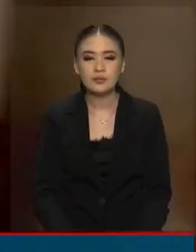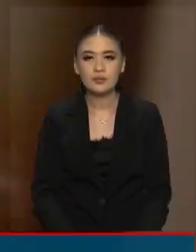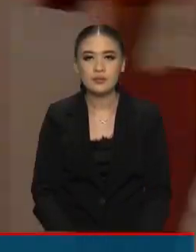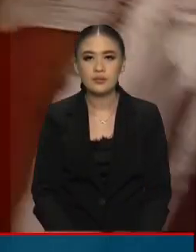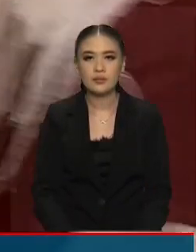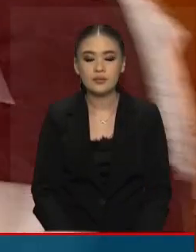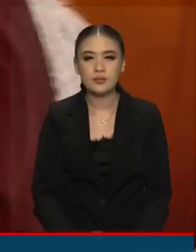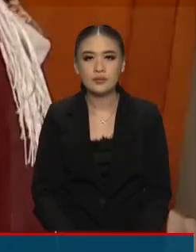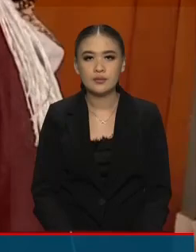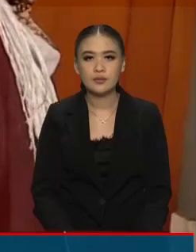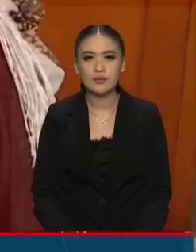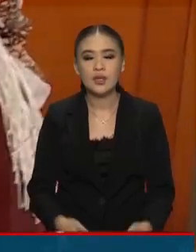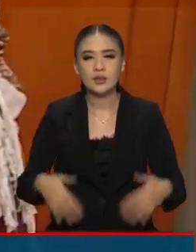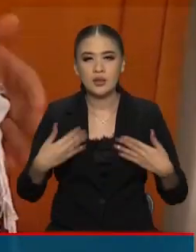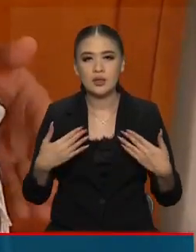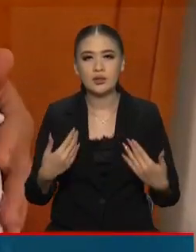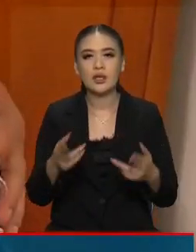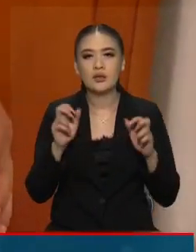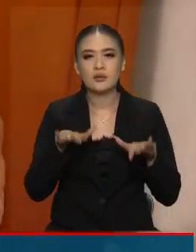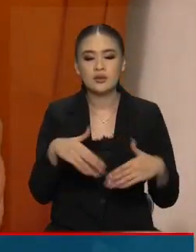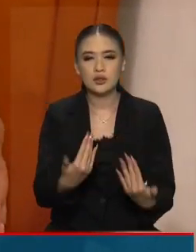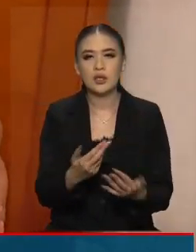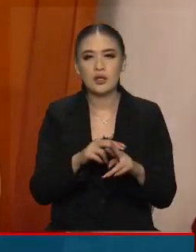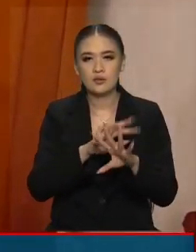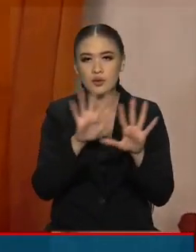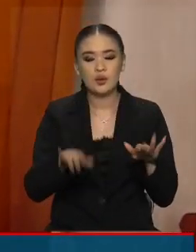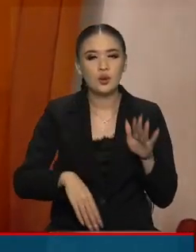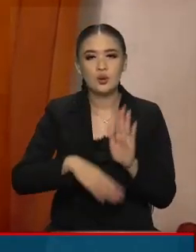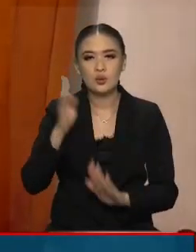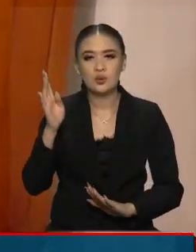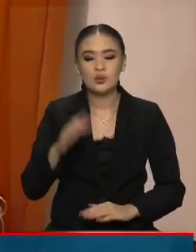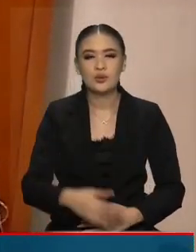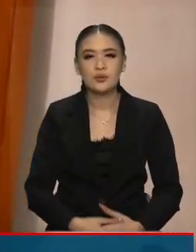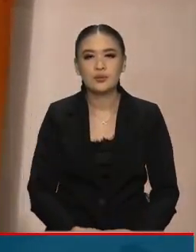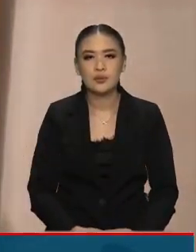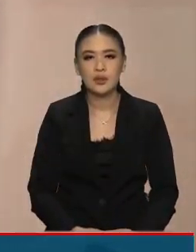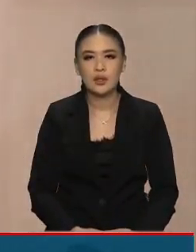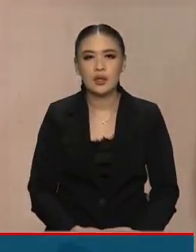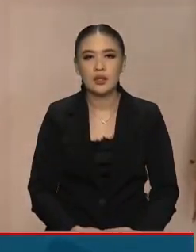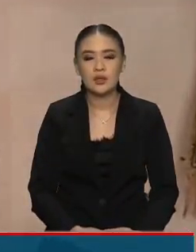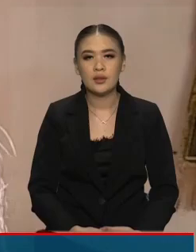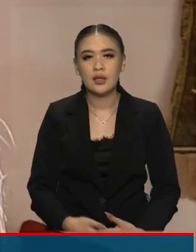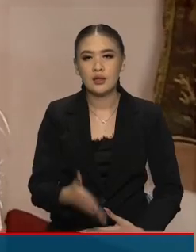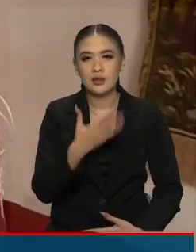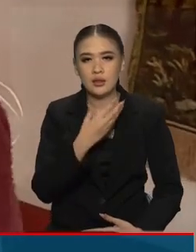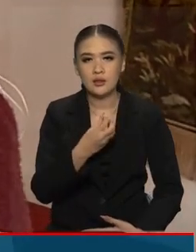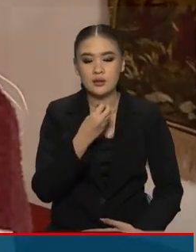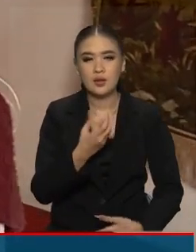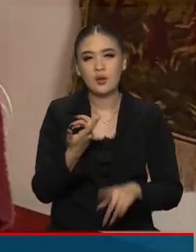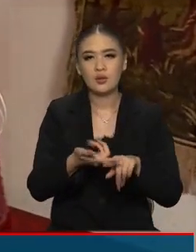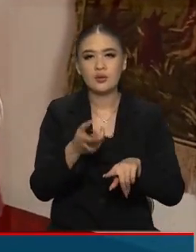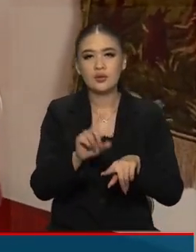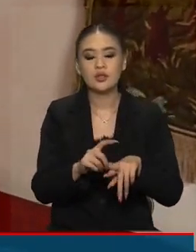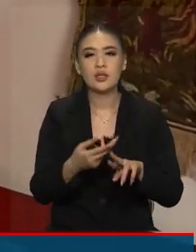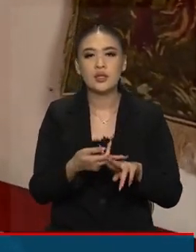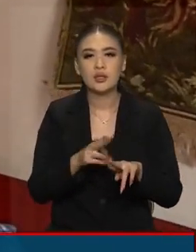Здравствуйте как ваши дела лучше всех так Окей как говорят дакра очень даже нечего